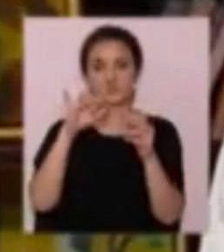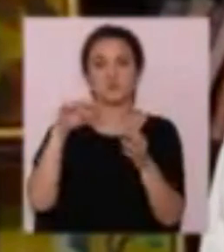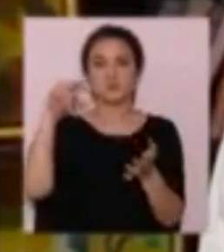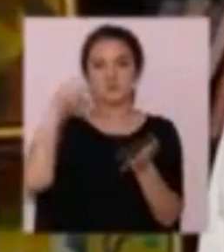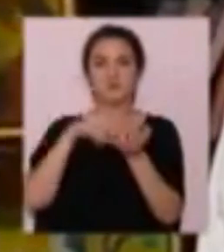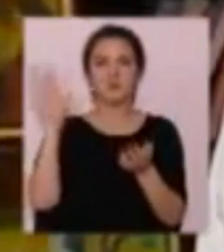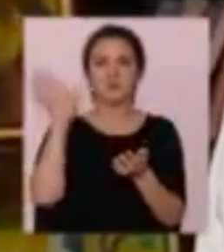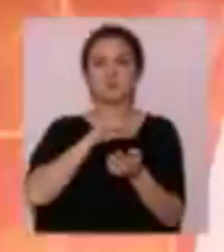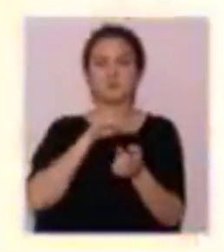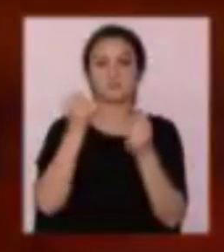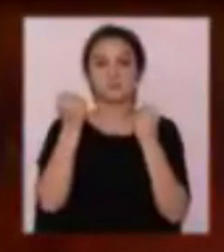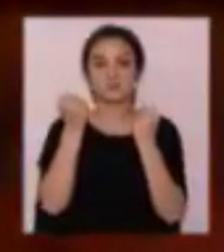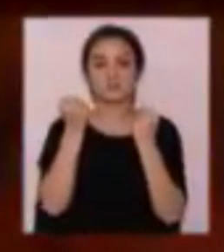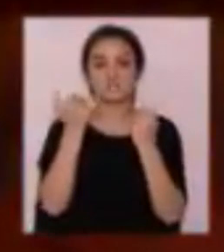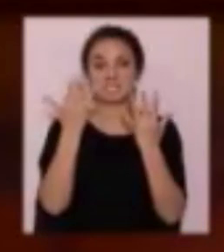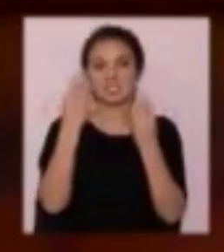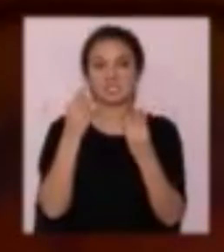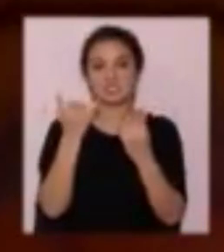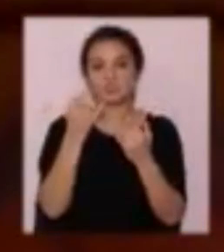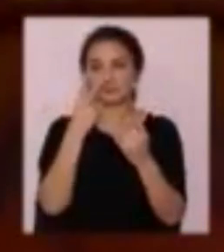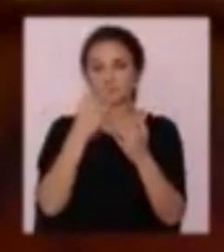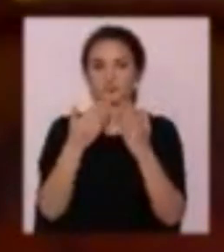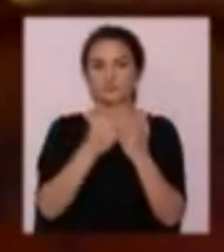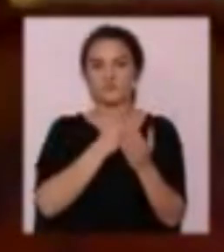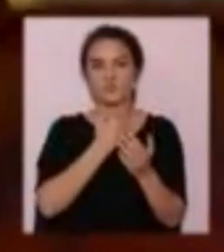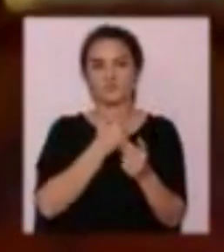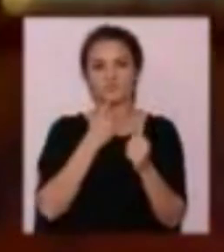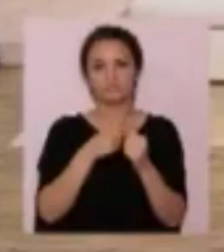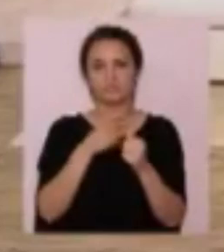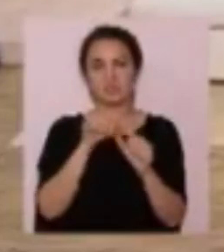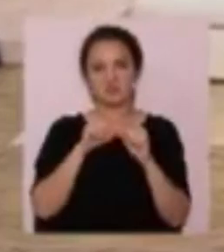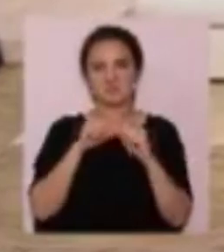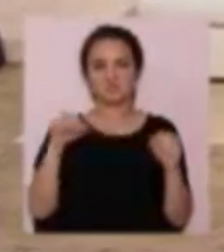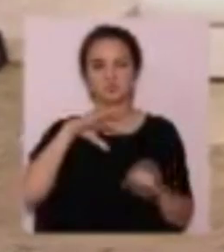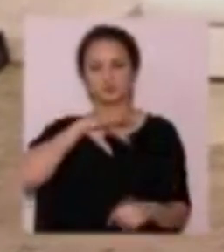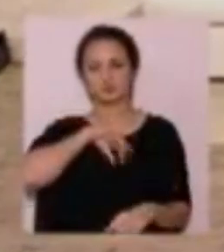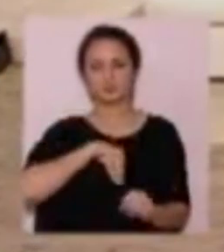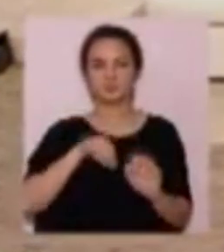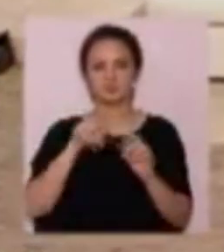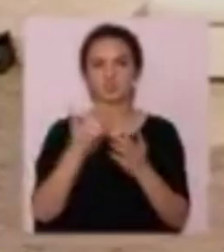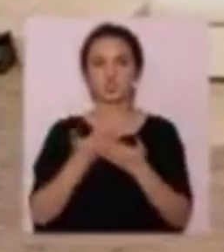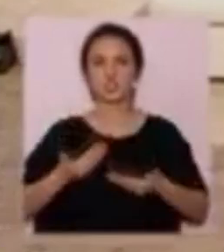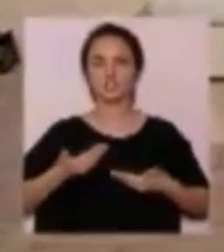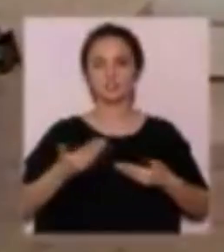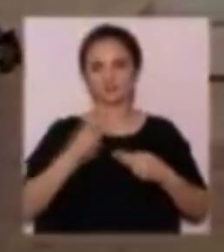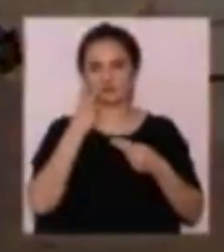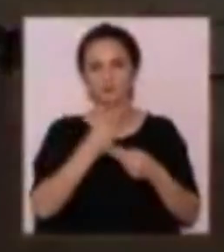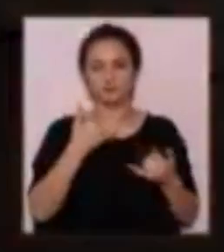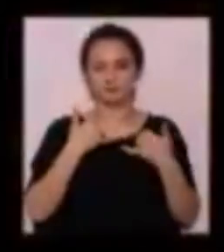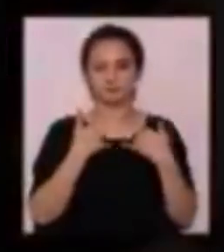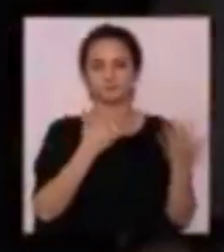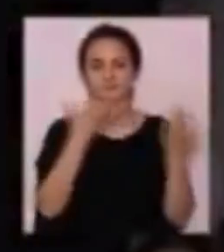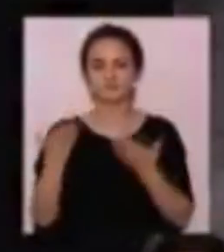მყარად დადგა, იმდენად მყარად, რომ დღეს მაგალითს აძლევს ჯარისკაცებს. გმირული სულისკვეთების ცოცხალი მაგალითი სტუმარის